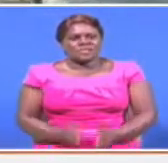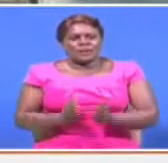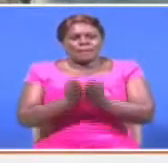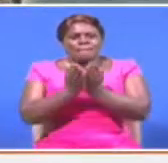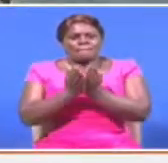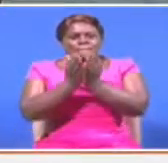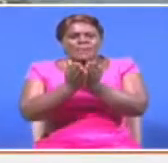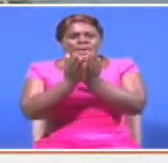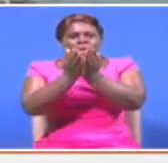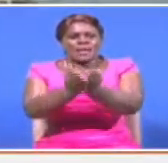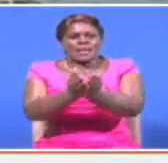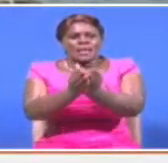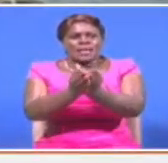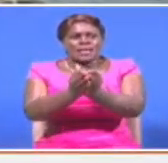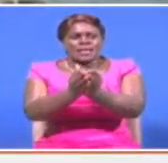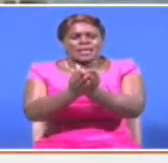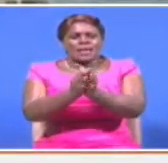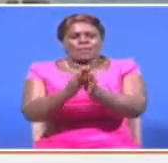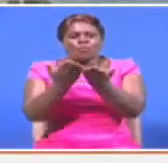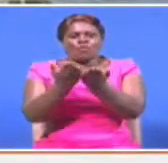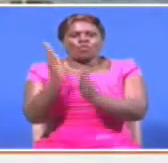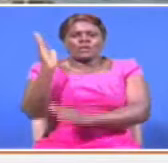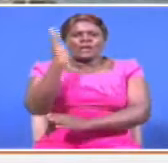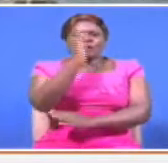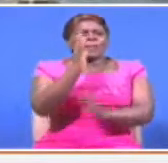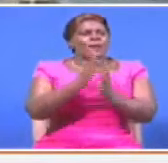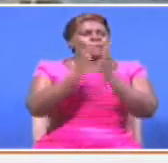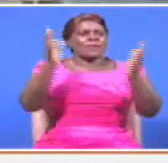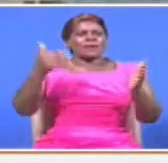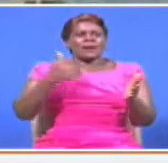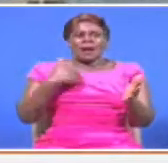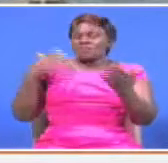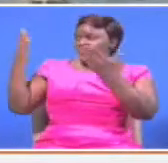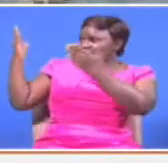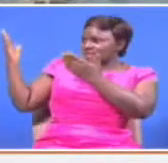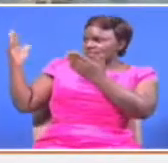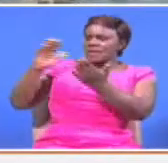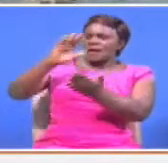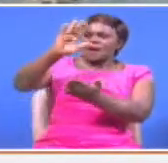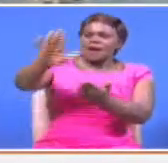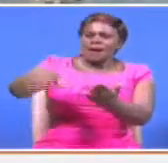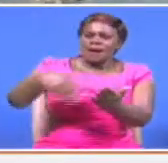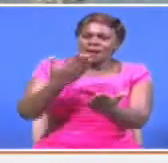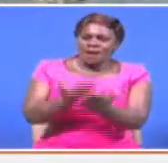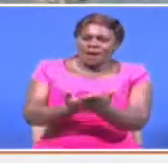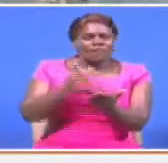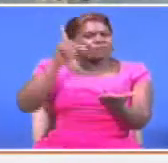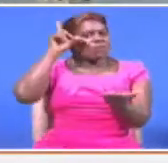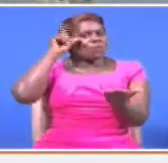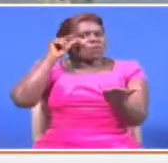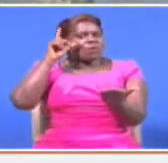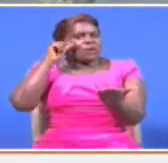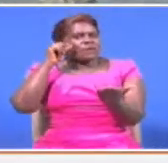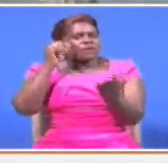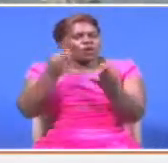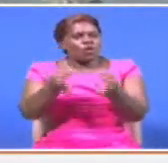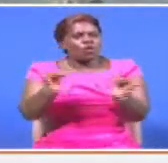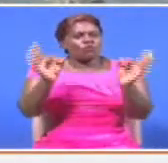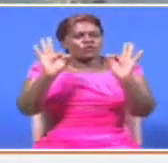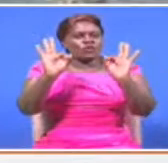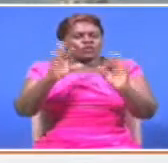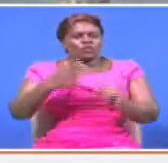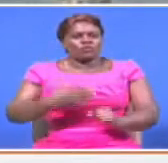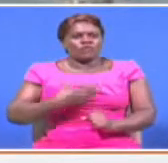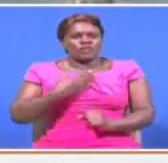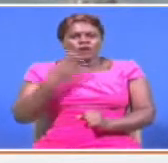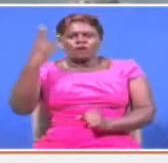Meli yenye maktaba kubwa zaidi duniani MV Logos Hope imetia nanga Mombasa kuanza rasmi ziara yake